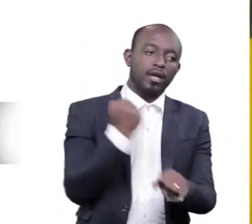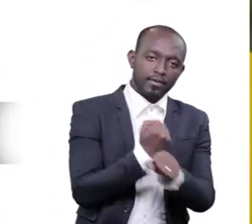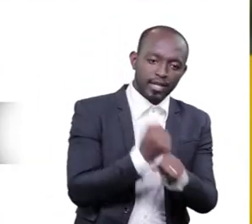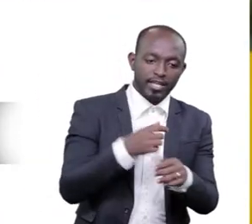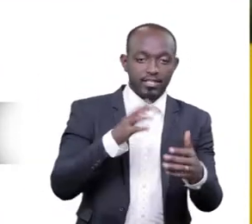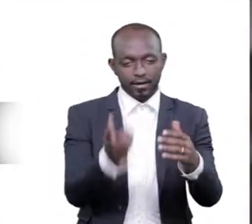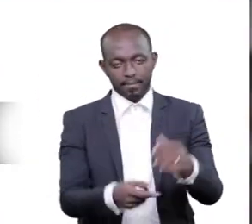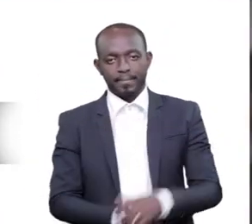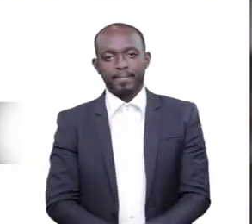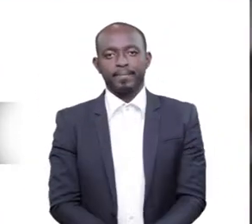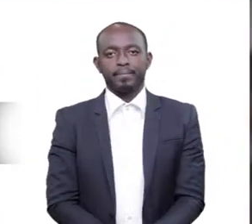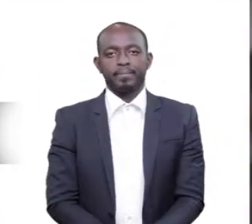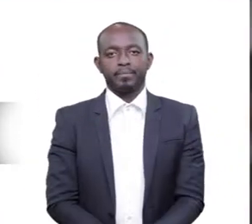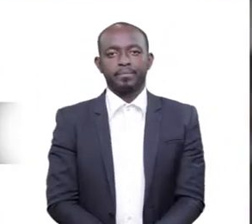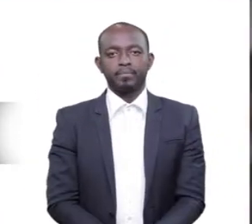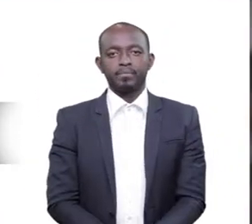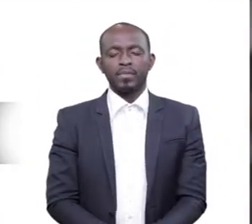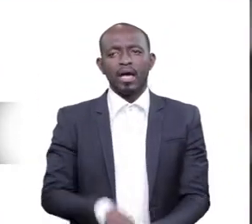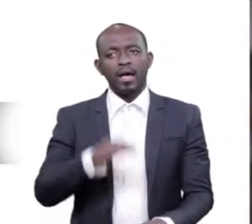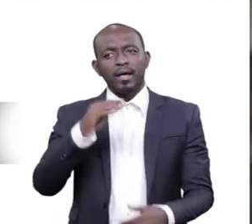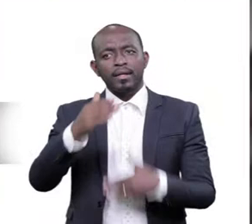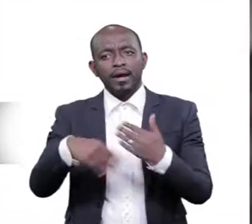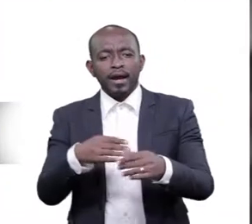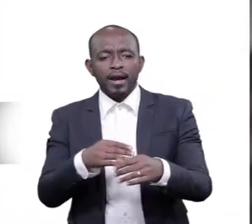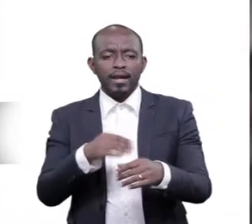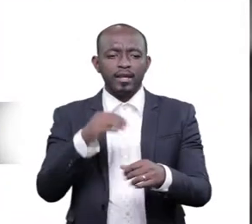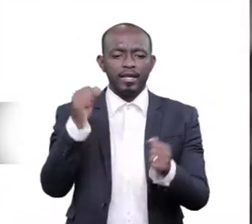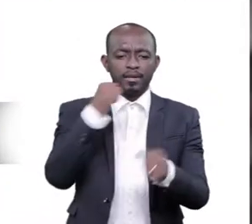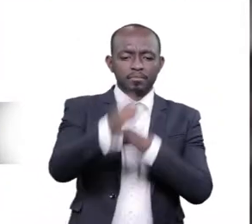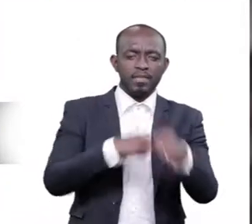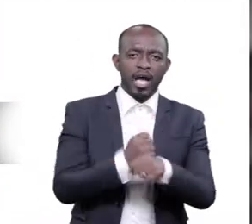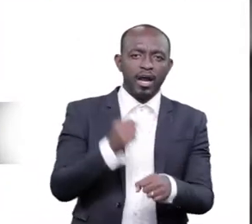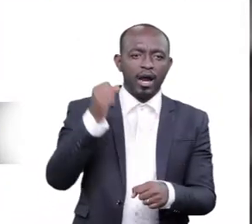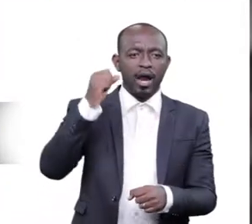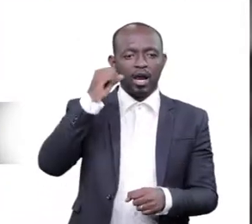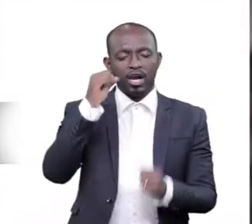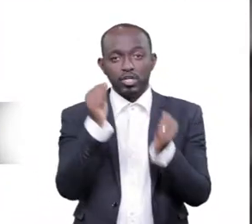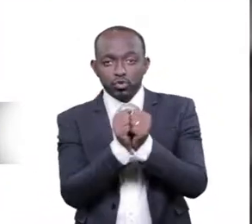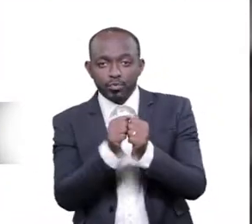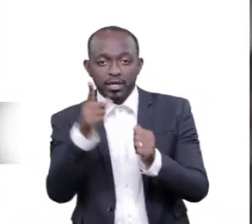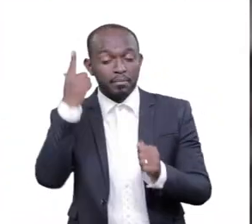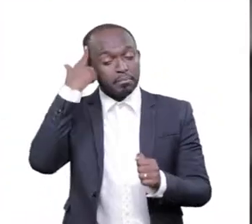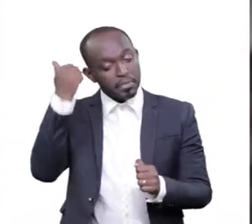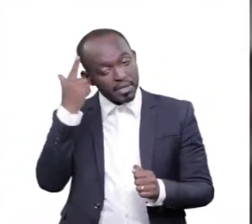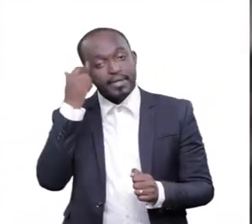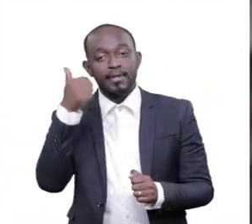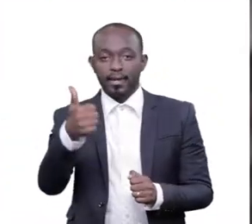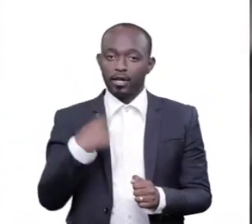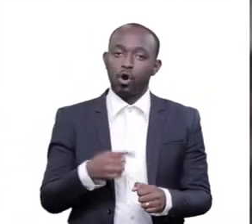maze hafi imyaka igera ku icumi nzi ko mbana n'ikibazo cy'ubwandu bwa virusi itera sida